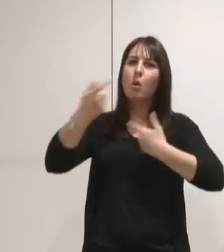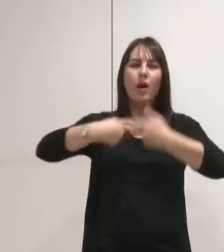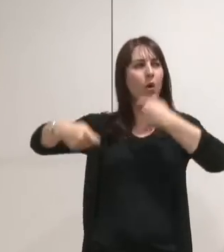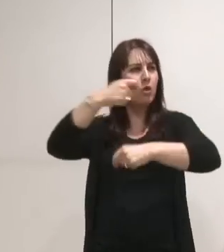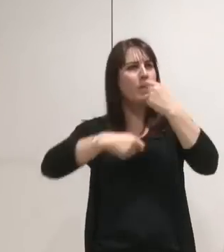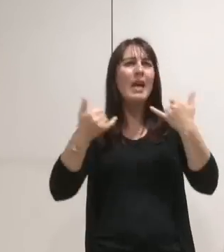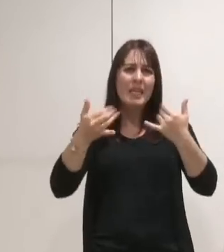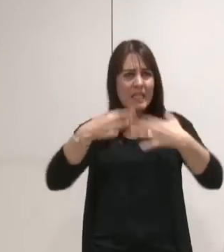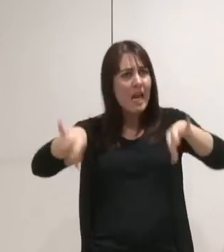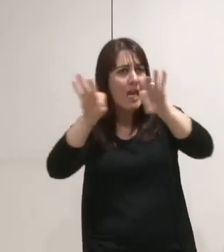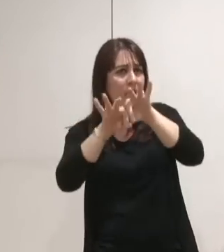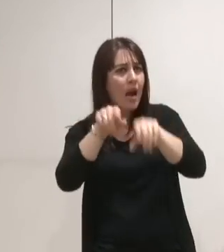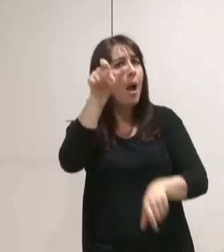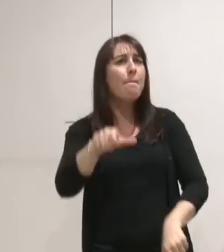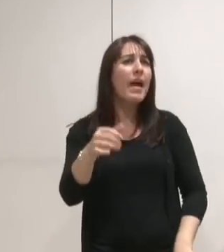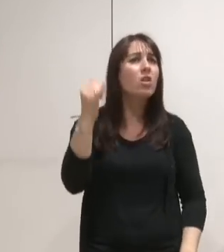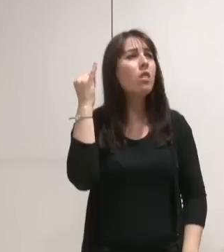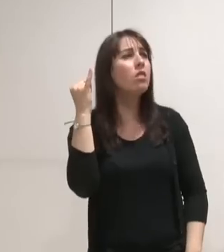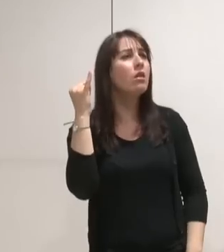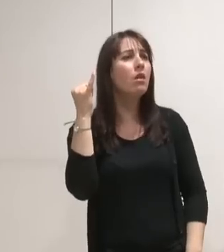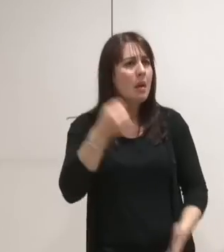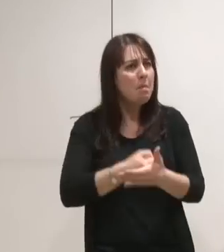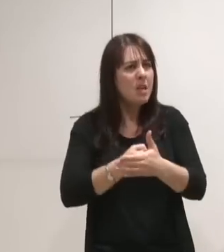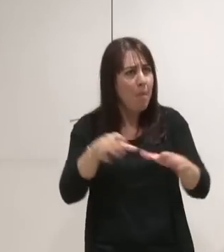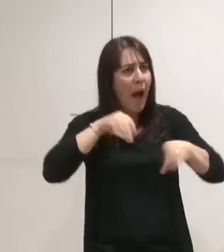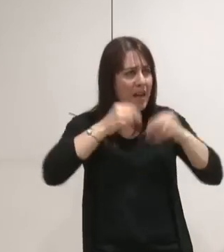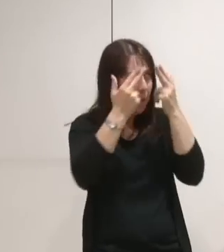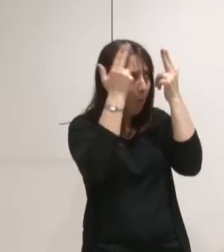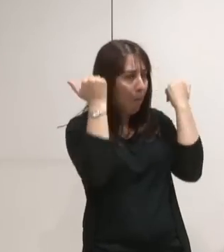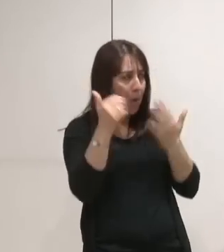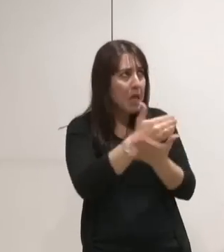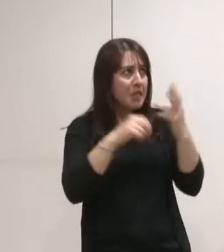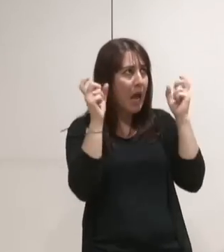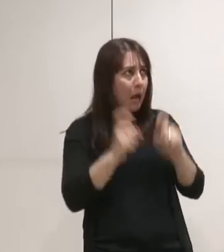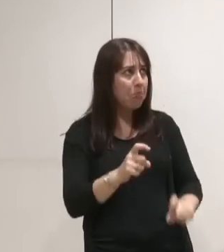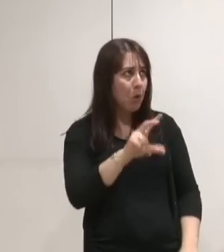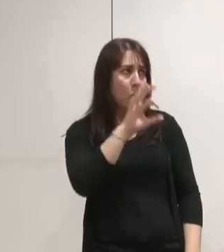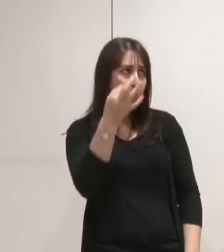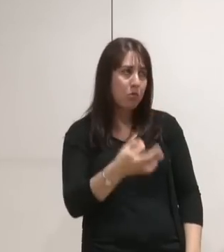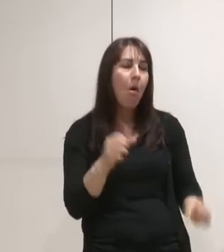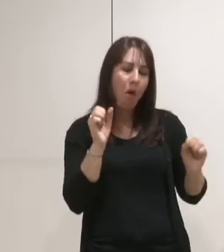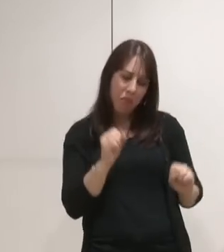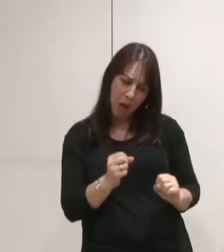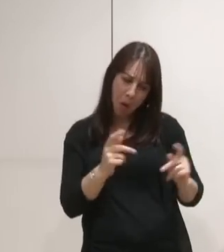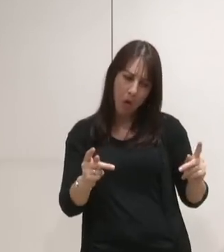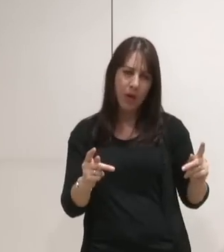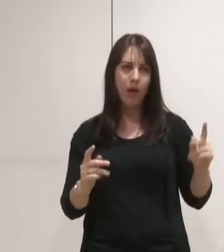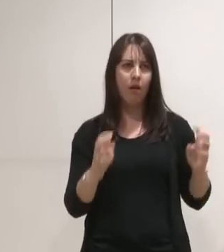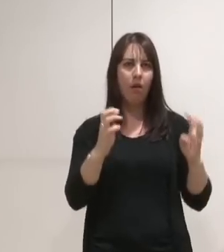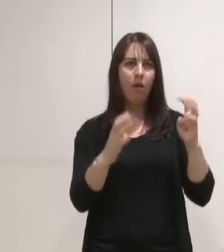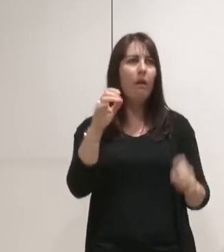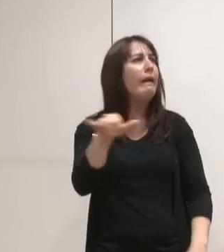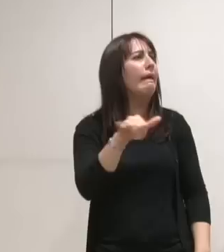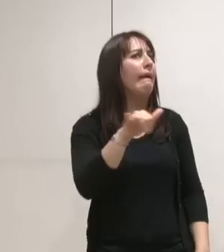ici dans cette salle une seule personne qui accepterait de baisser son salaire de 30% comme cela mais